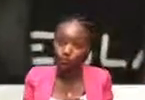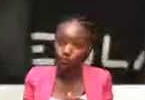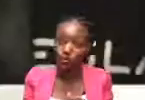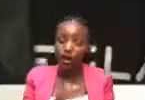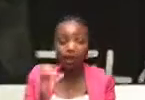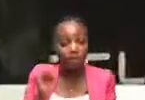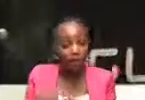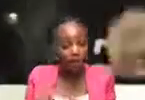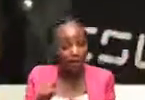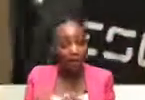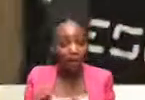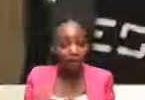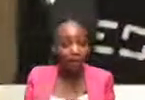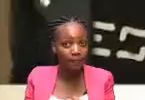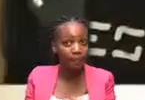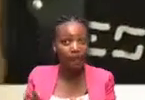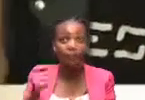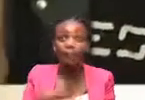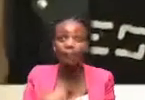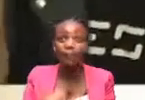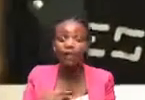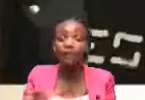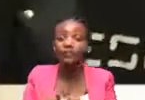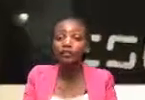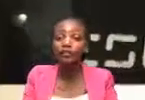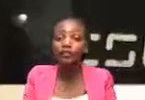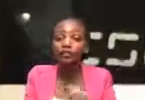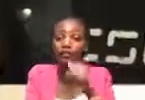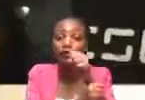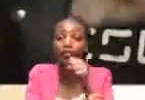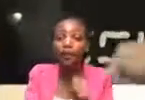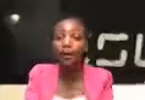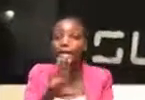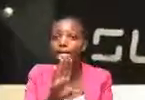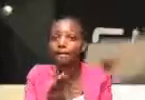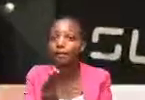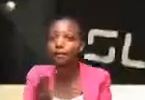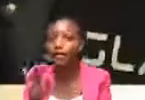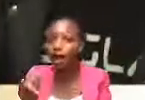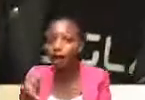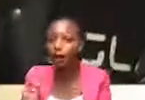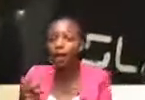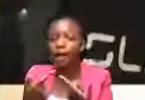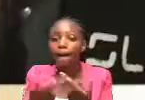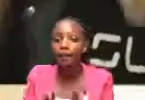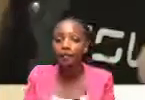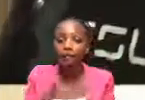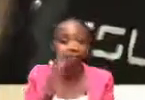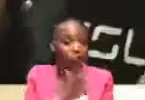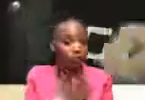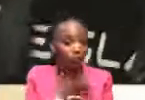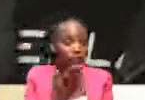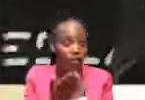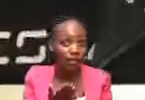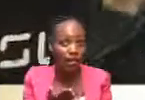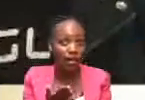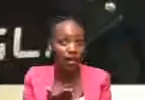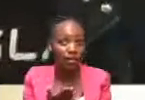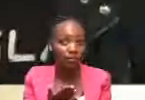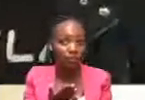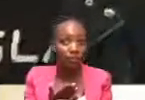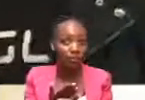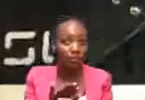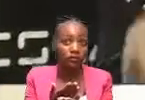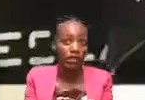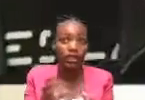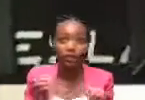mwisho, mimi naunga mkono BBI kabisa. Lakini ukweli ni kwamba kwa zile